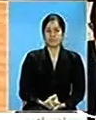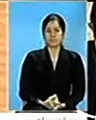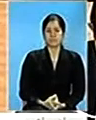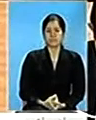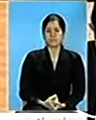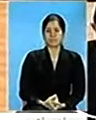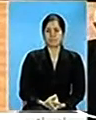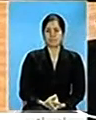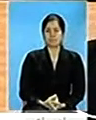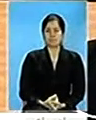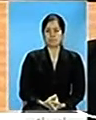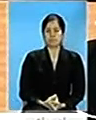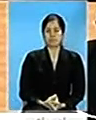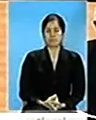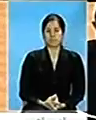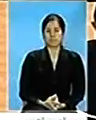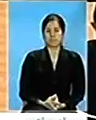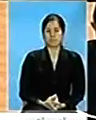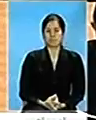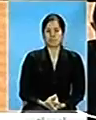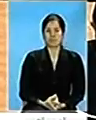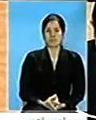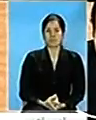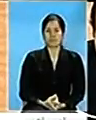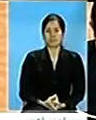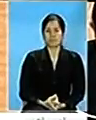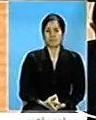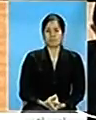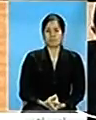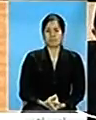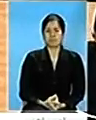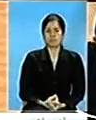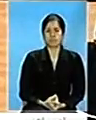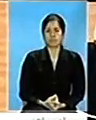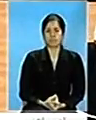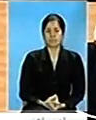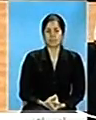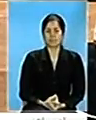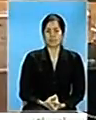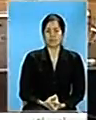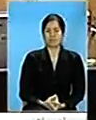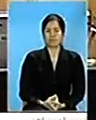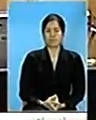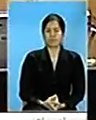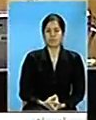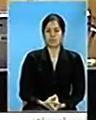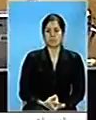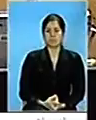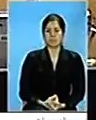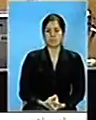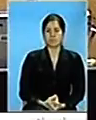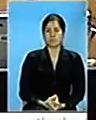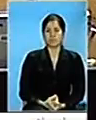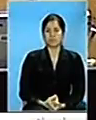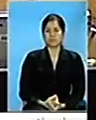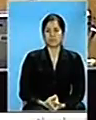ขอโทษจริงๆครับให้ทางฝั่งนู้นบอกมาใหม่นะครับ ท่านแค่พูดว่าถอนก็พอแล้วครับแค่ถ